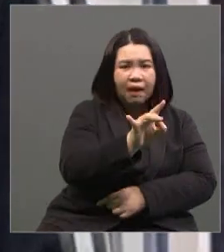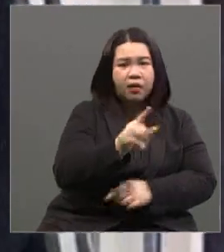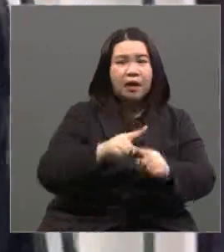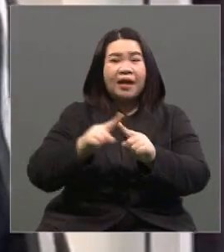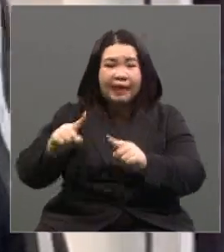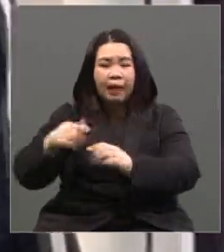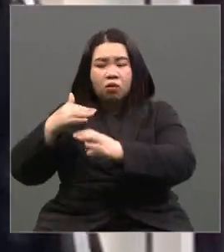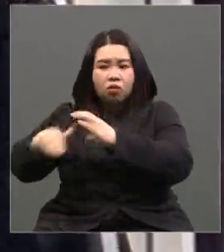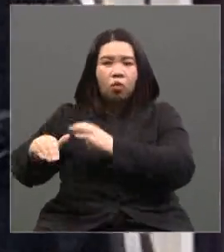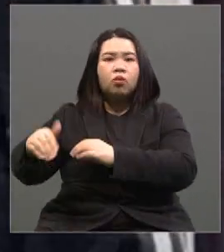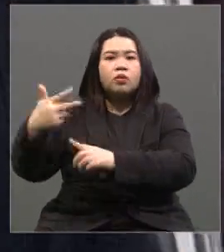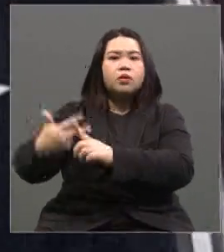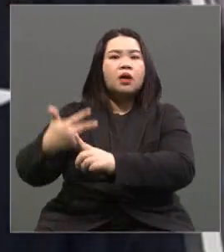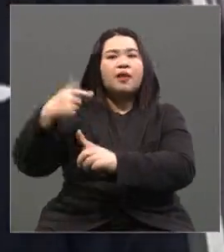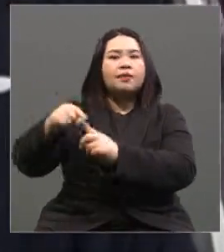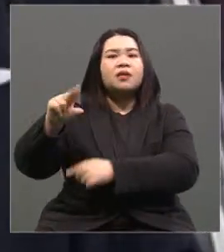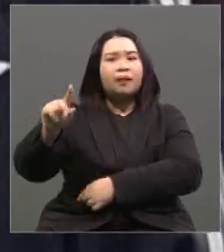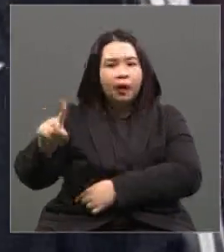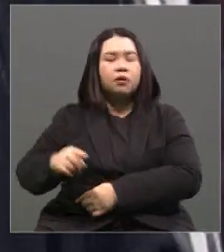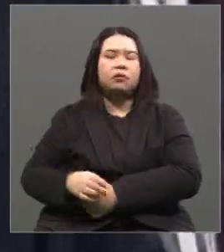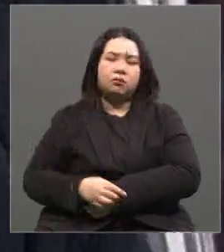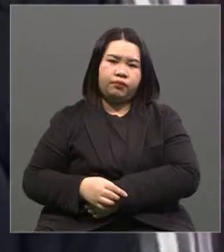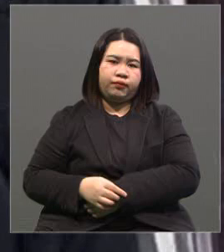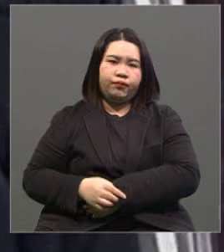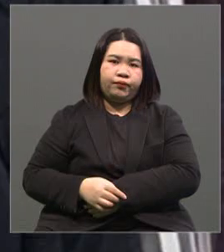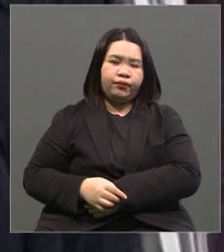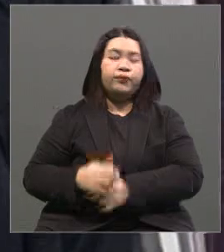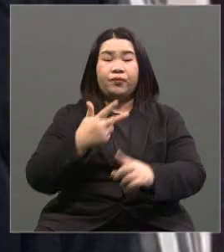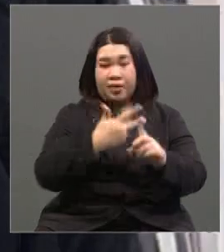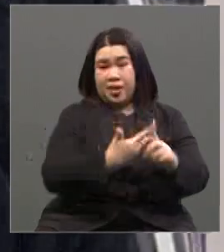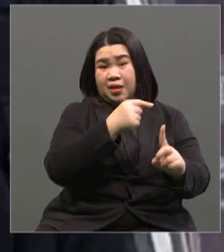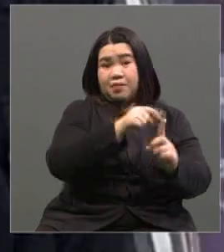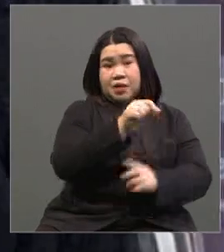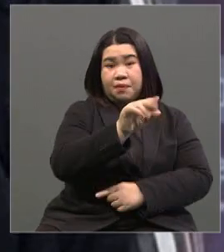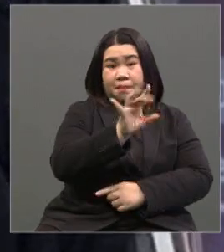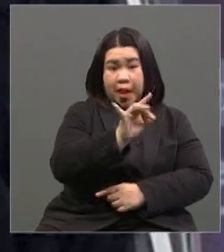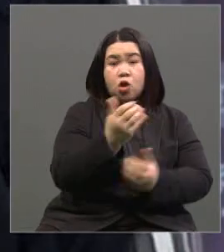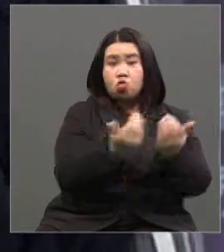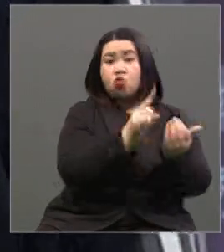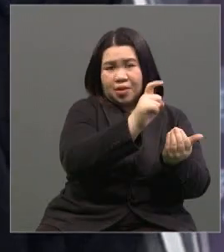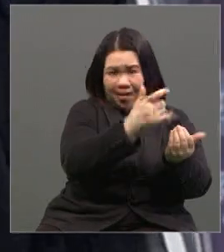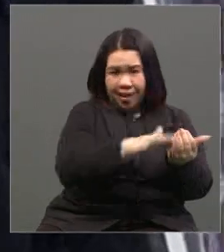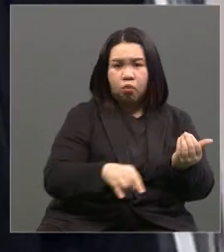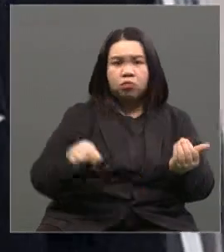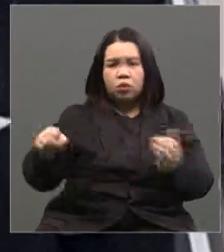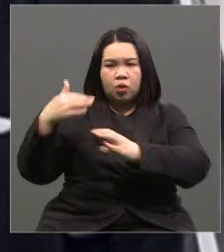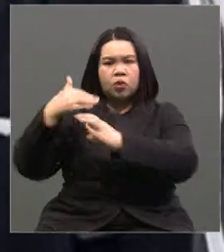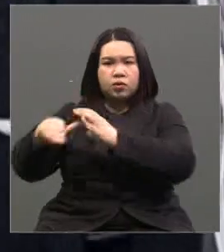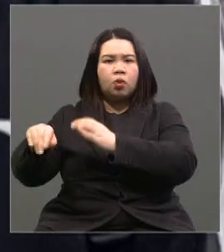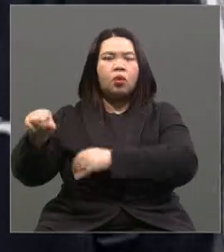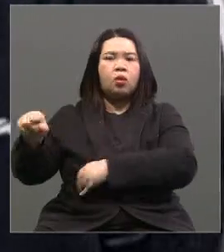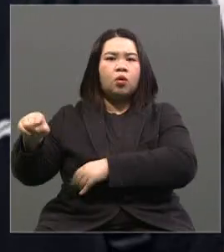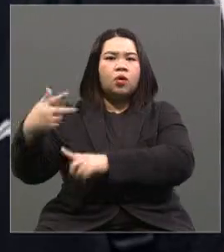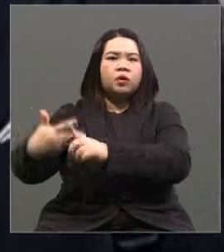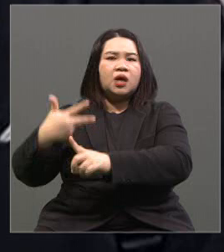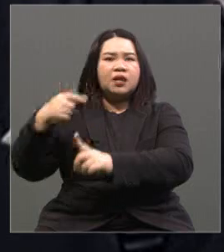2-3วันแล้วใช่ค่ะก็คือตอนกลางคืนวันที่ 28มีนาคมอันนี้เสียชีวิตแล้วนะคะแล้วก็เรียกค่าถ่ายเนี่ยก็คือ